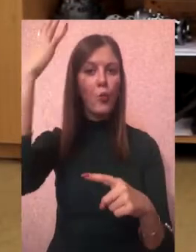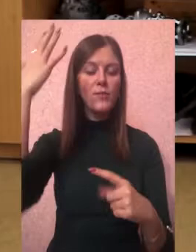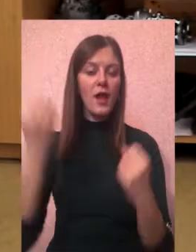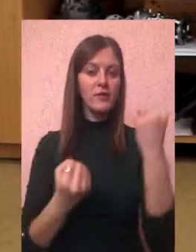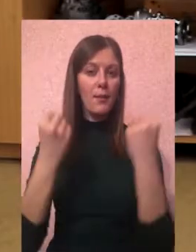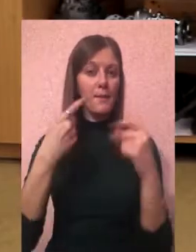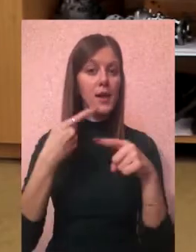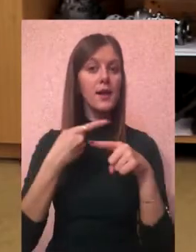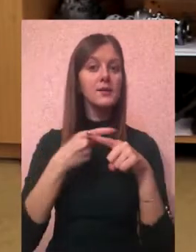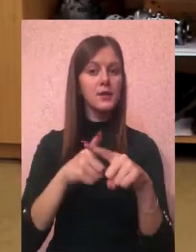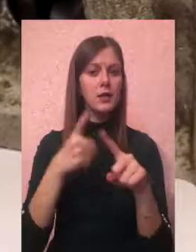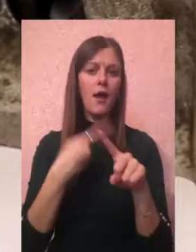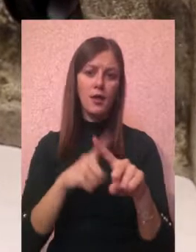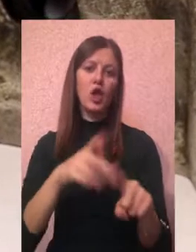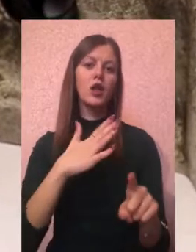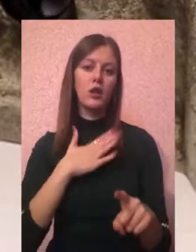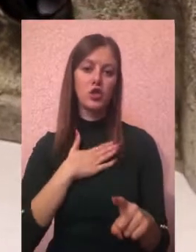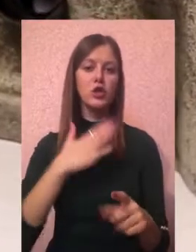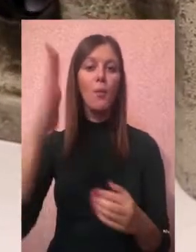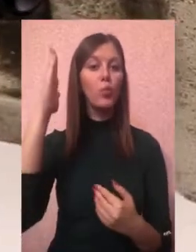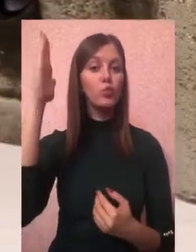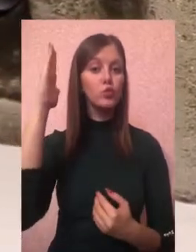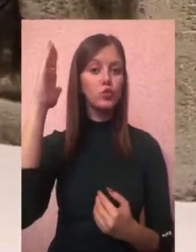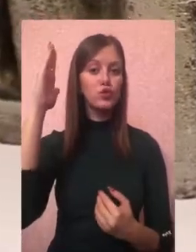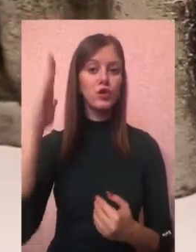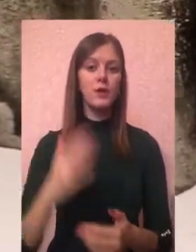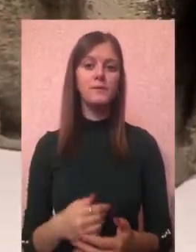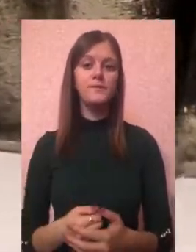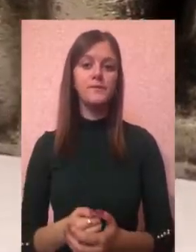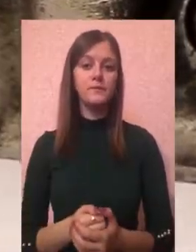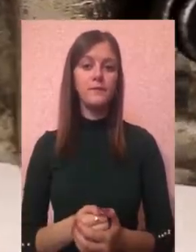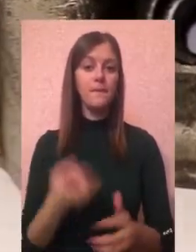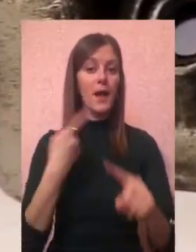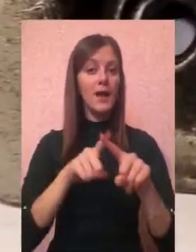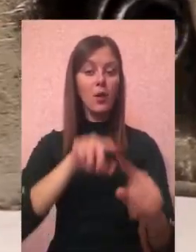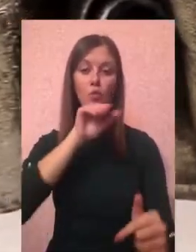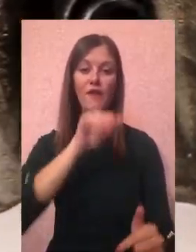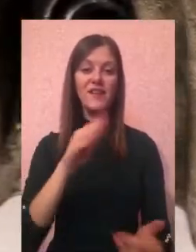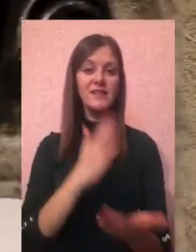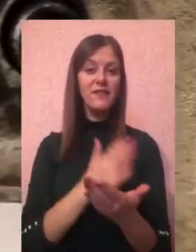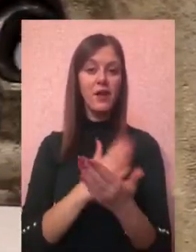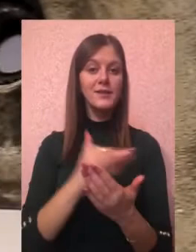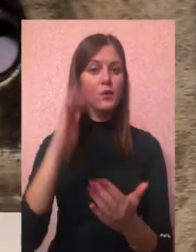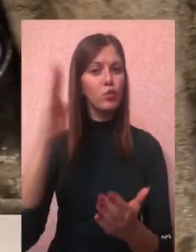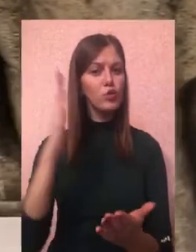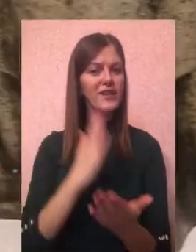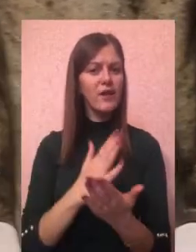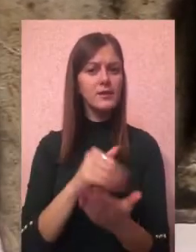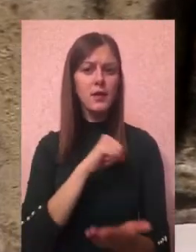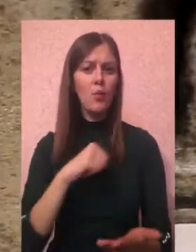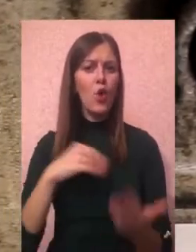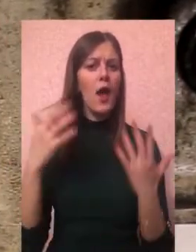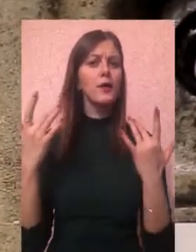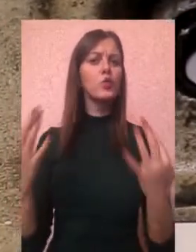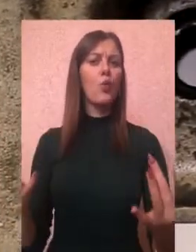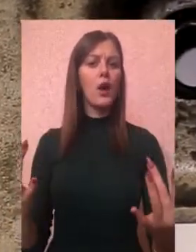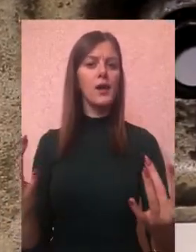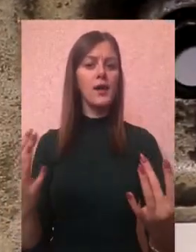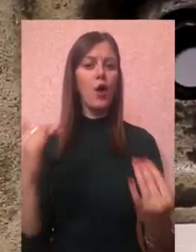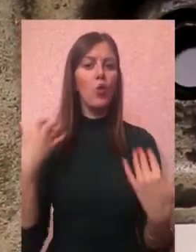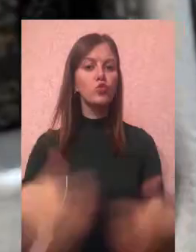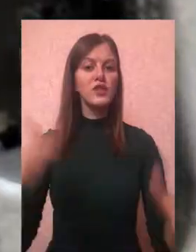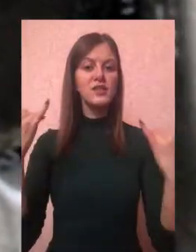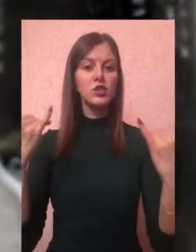высокотехнологическая умная автомобильная техника – это наше будущее. Эта профессия является и будет являться наиболее